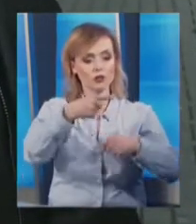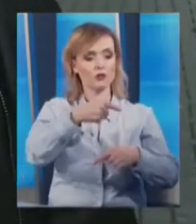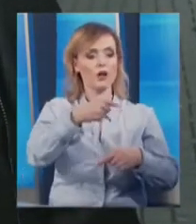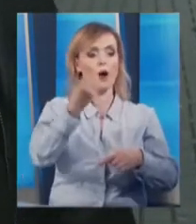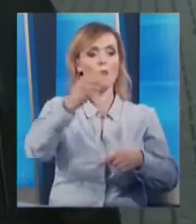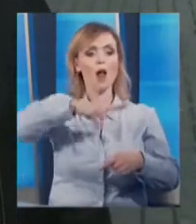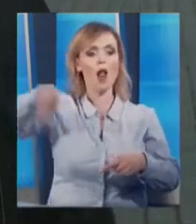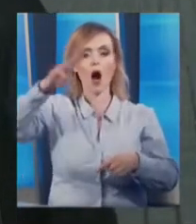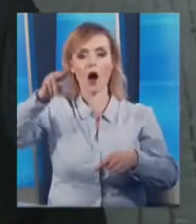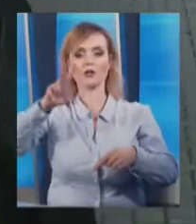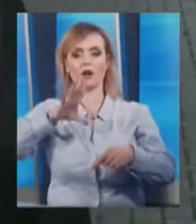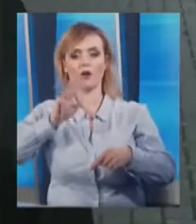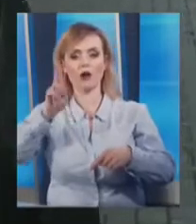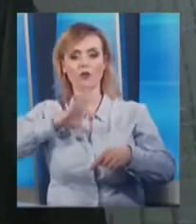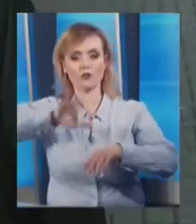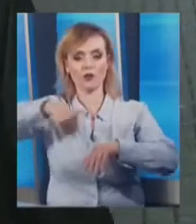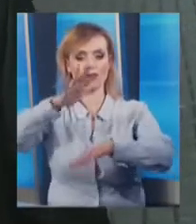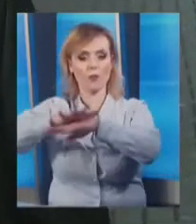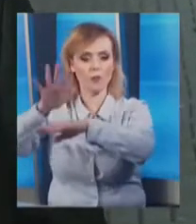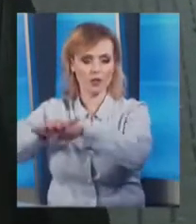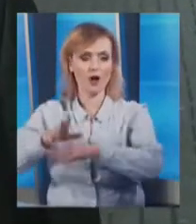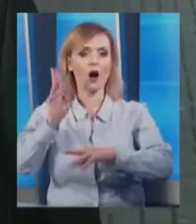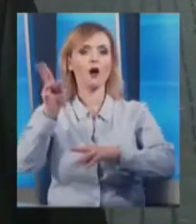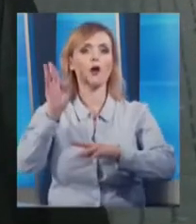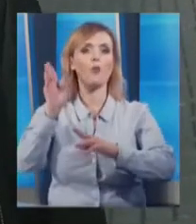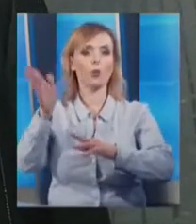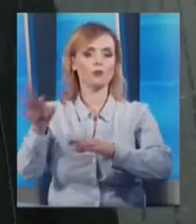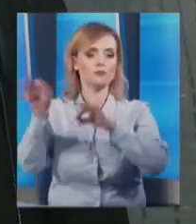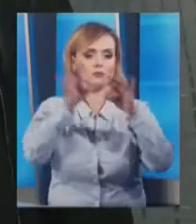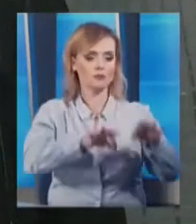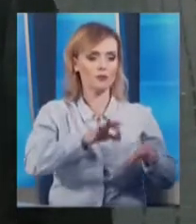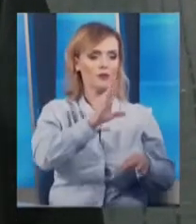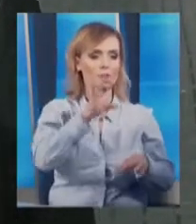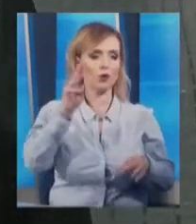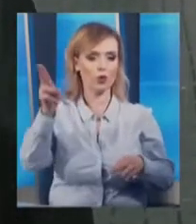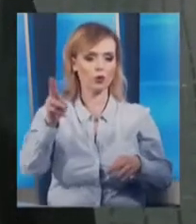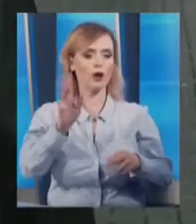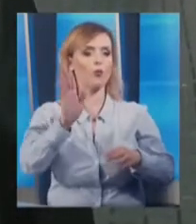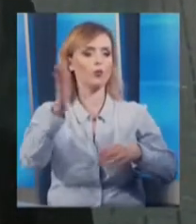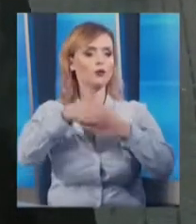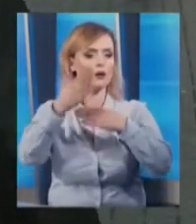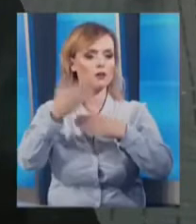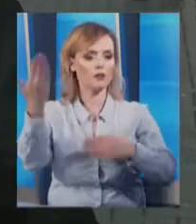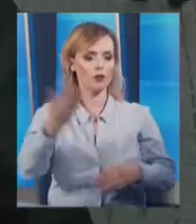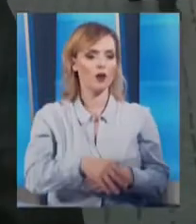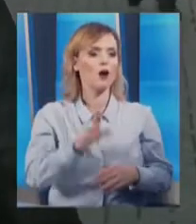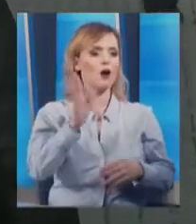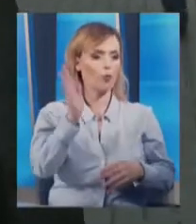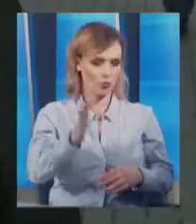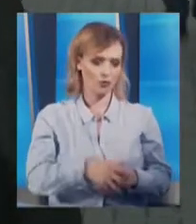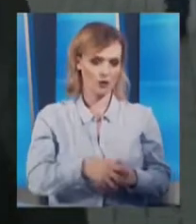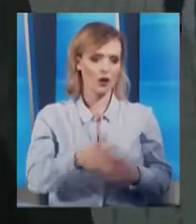să-l pedepsească pentru toate neregulile care au fost produse de dumnealui și